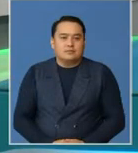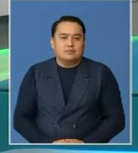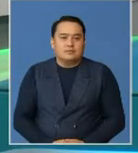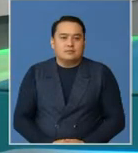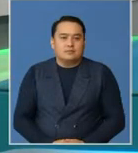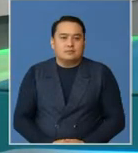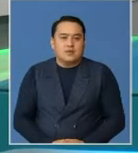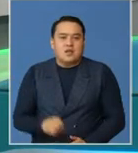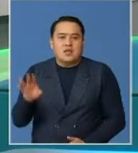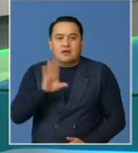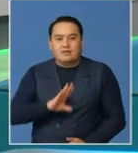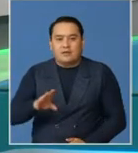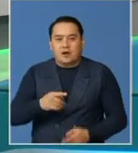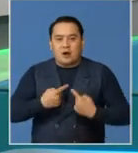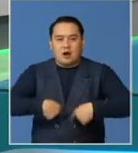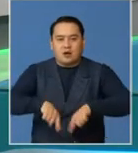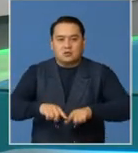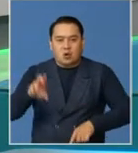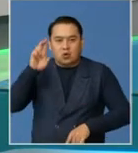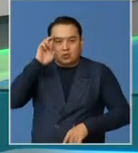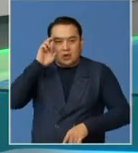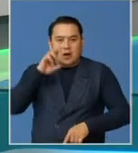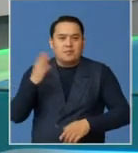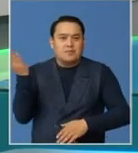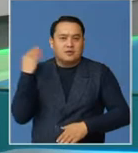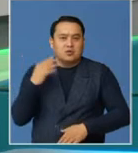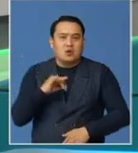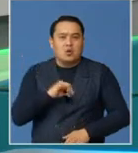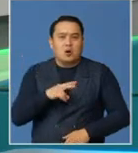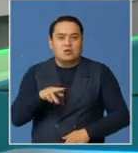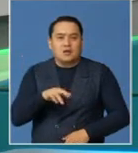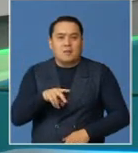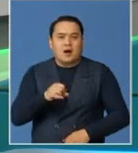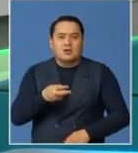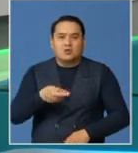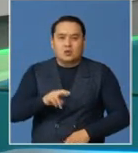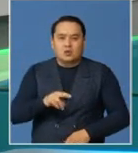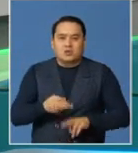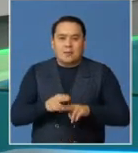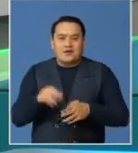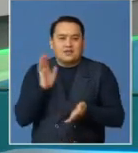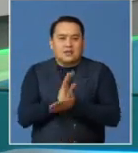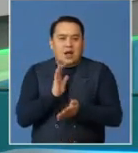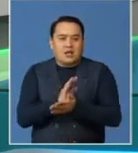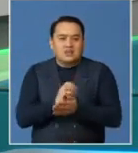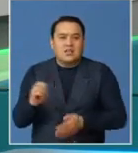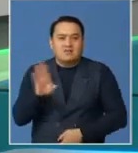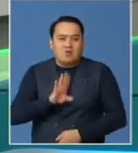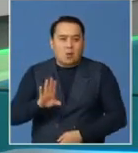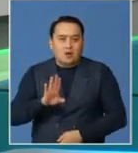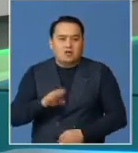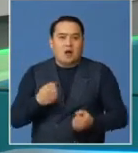По данным Европейского агентства по окружающей среде, бывшая Югославская республика Македония – самая загрязненная страна Европы.